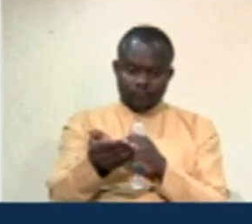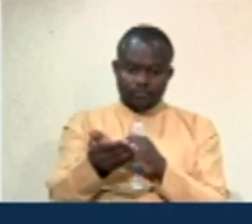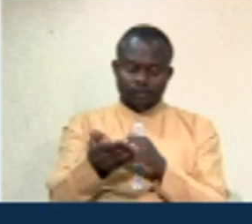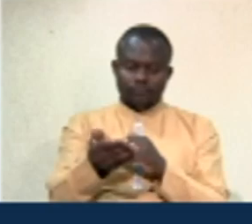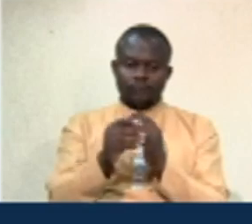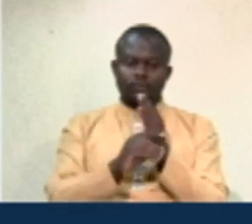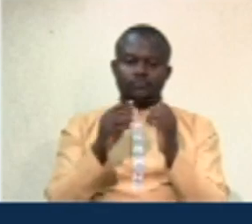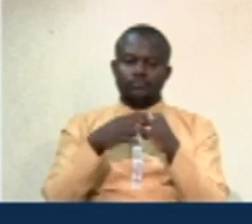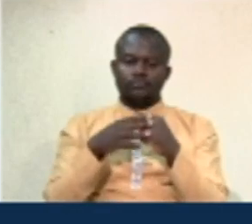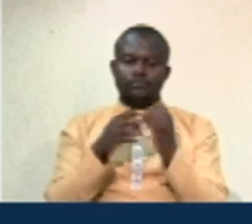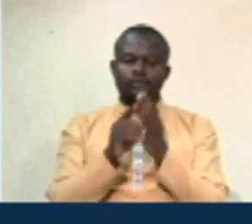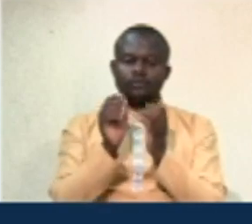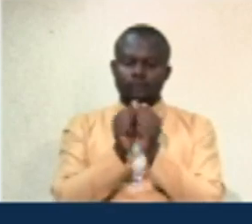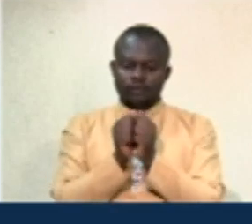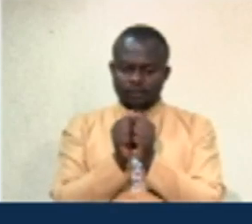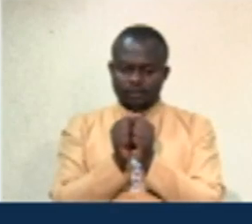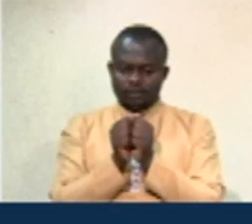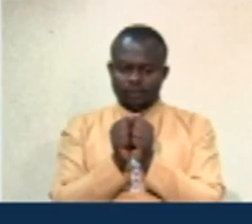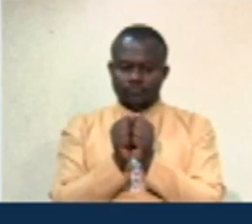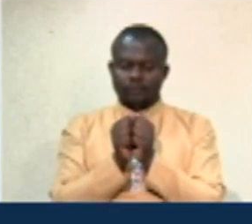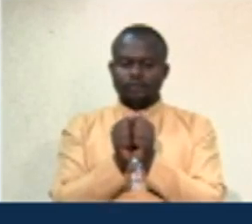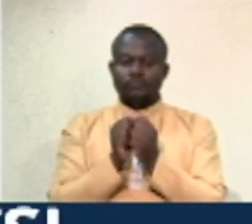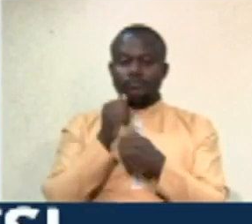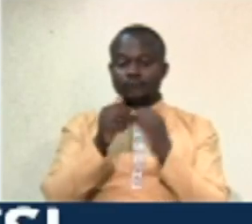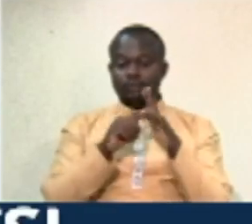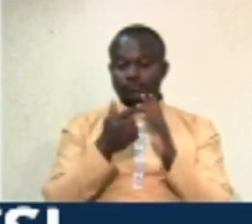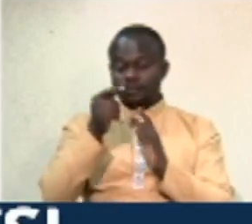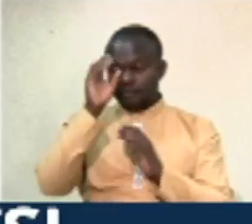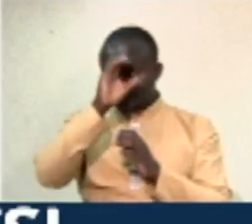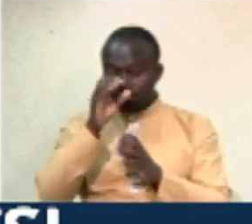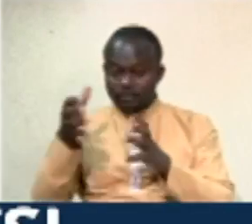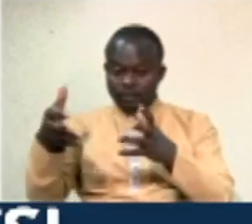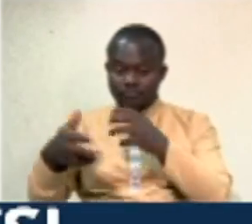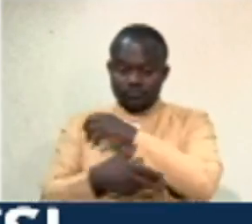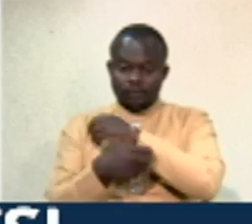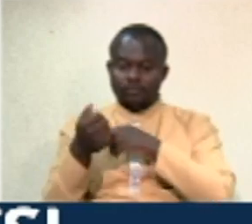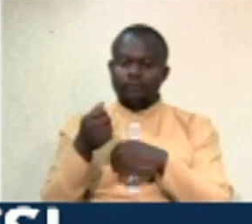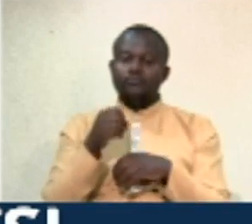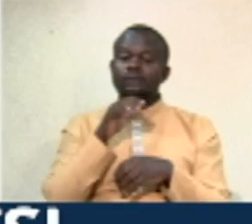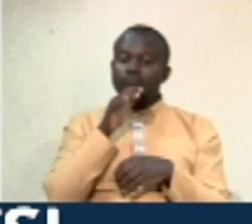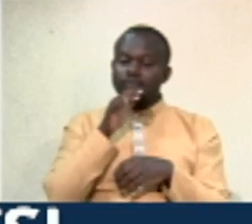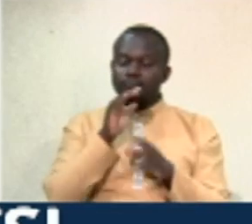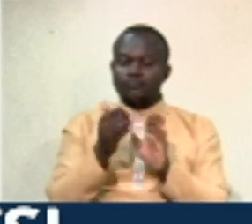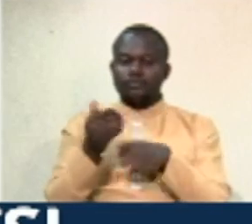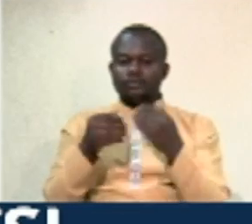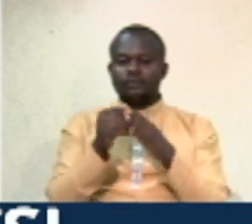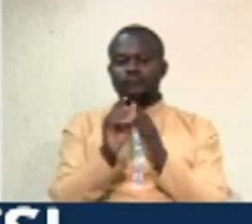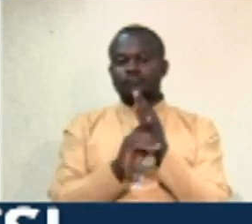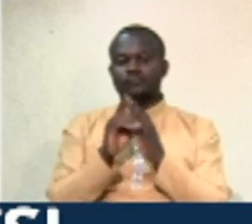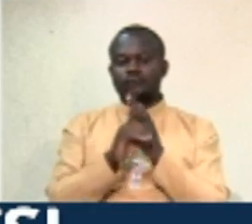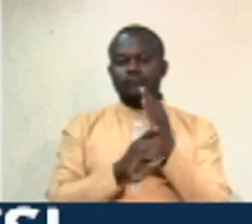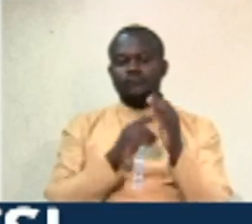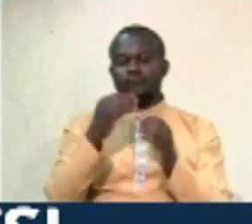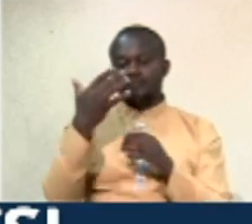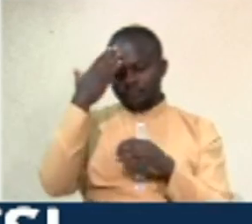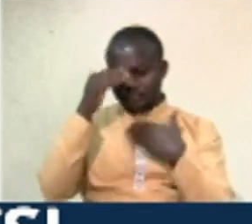ku 9 ku 10 bari batangiye kujya gusahura. Urupfu twari dutegereje twari tuzi ko ari ku itariki